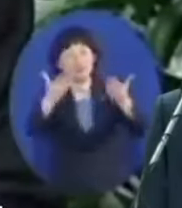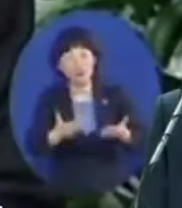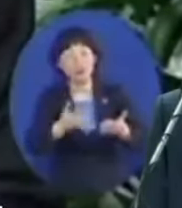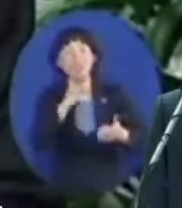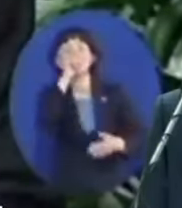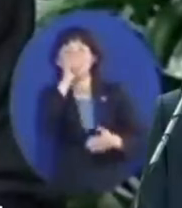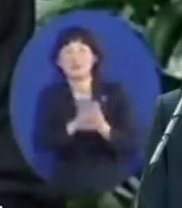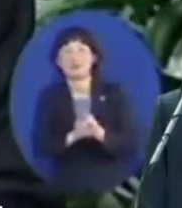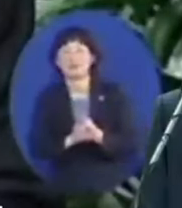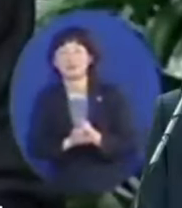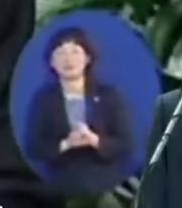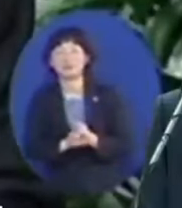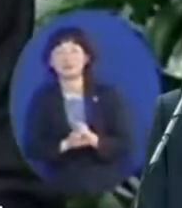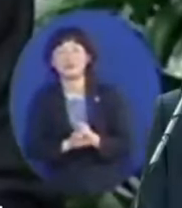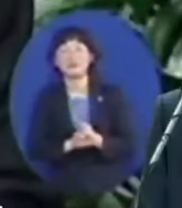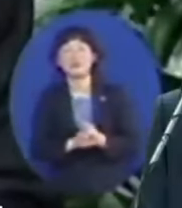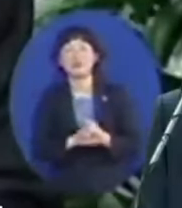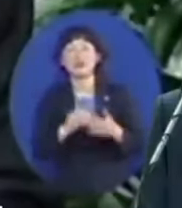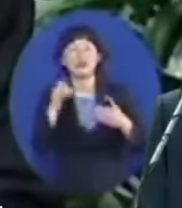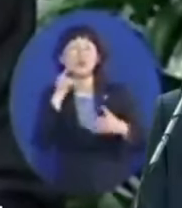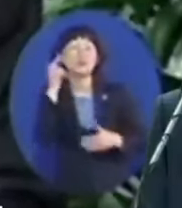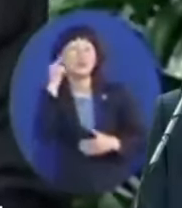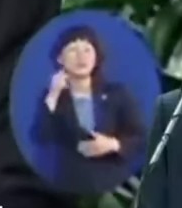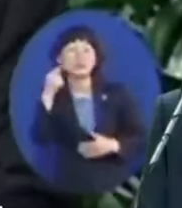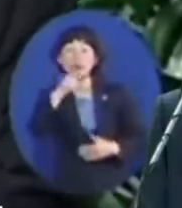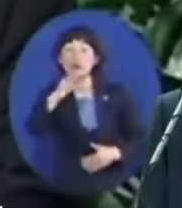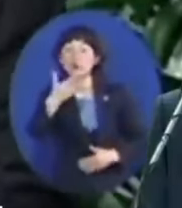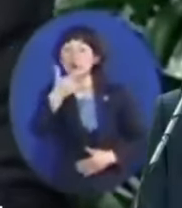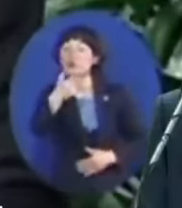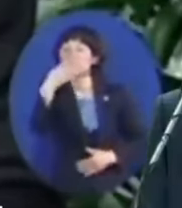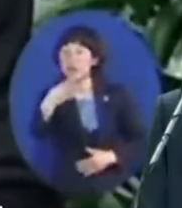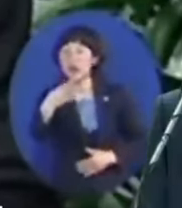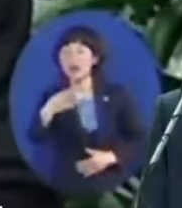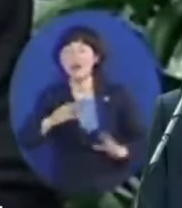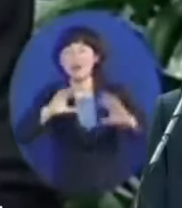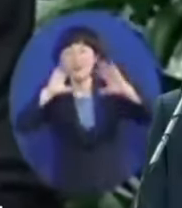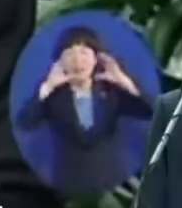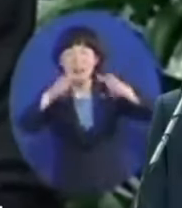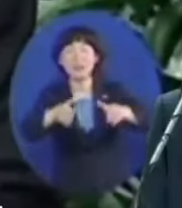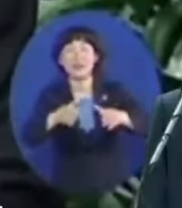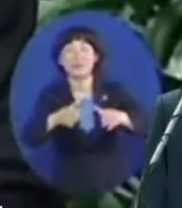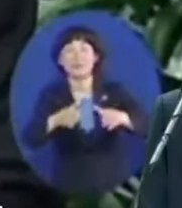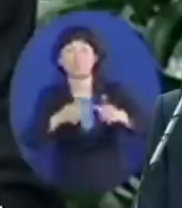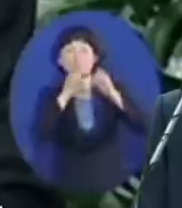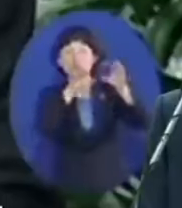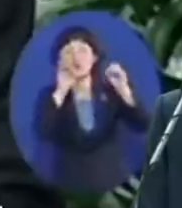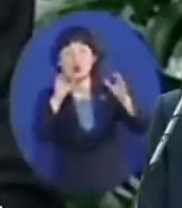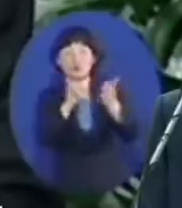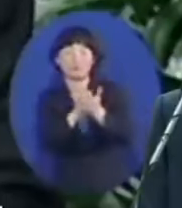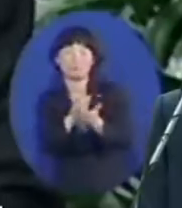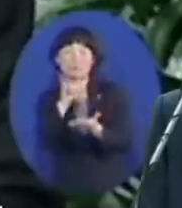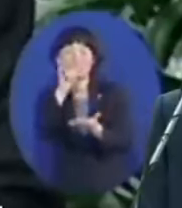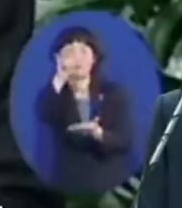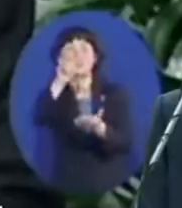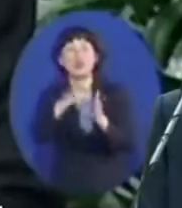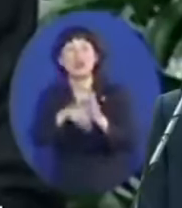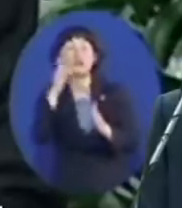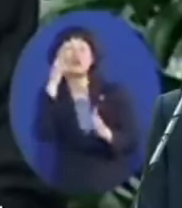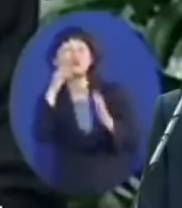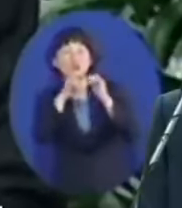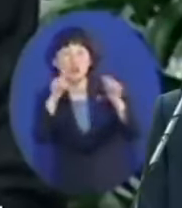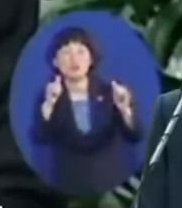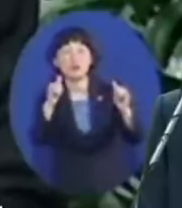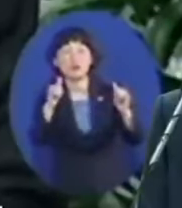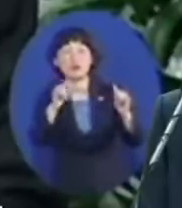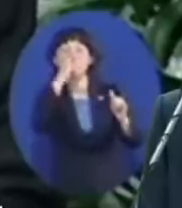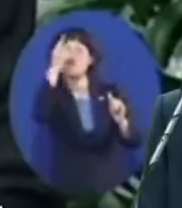것입니다. 제가 1964년도에 세계 선교를 나갈 때 미국 사람이나